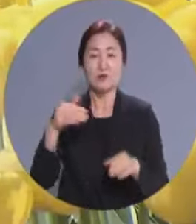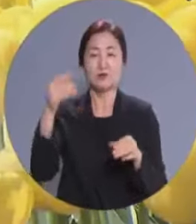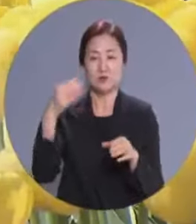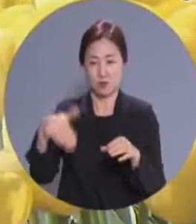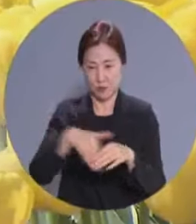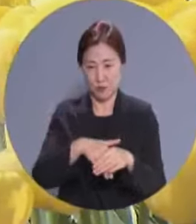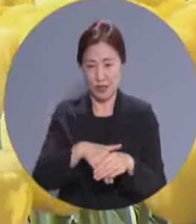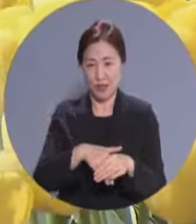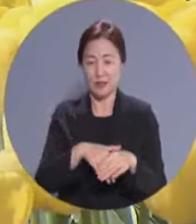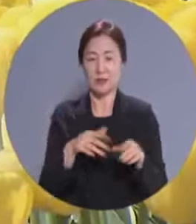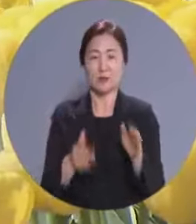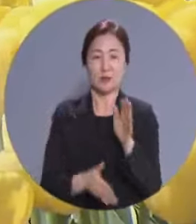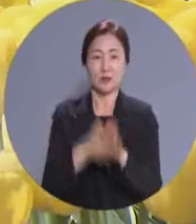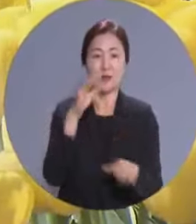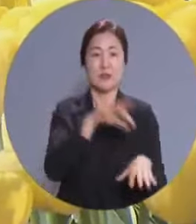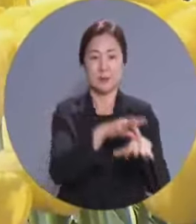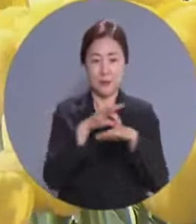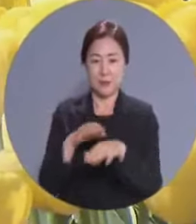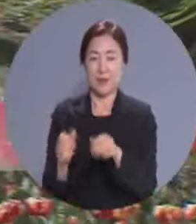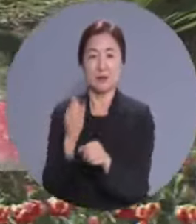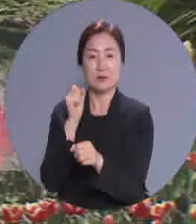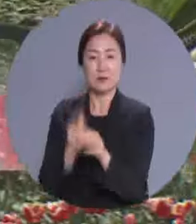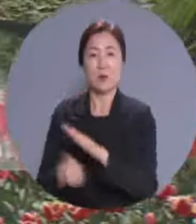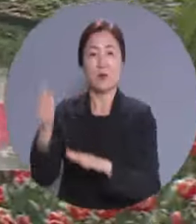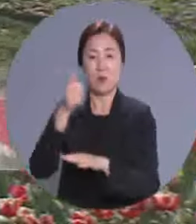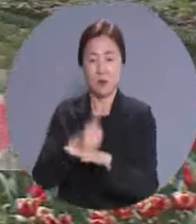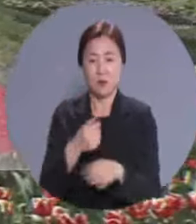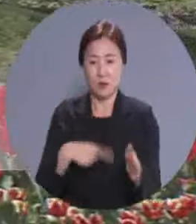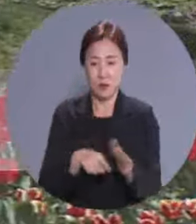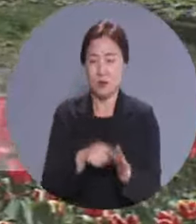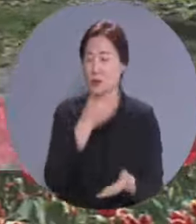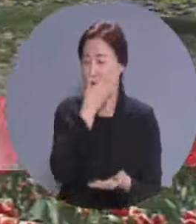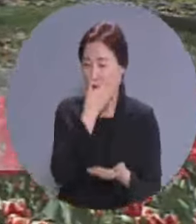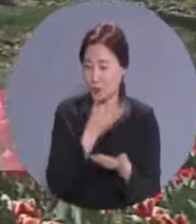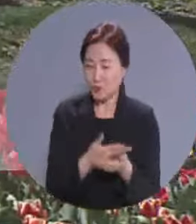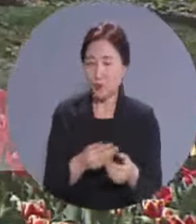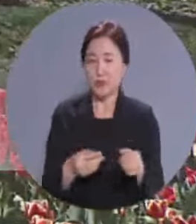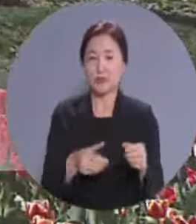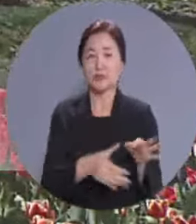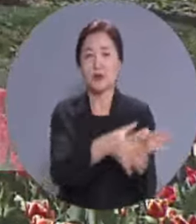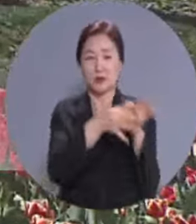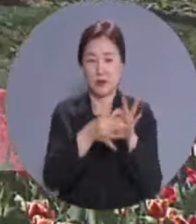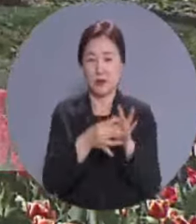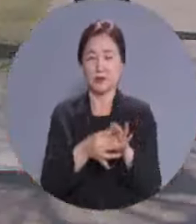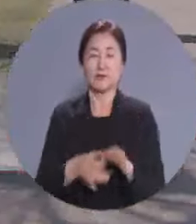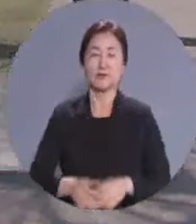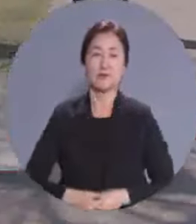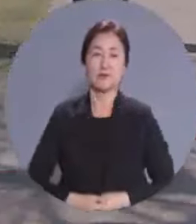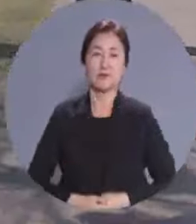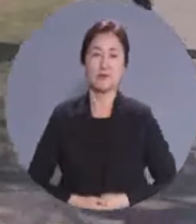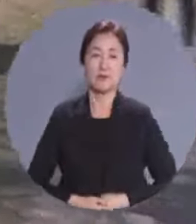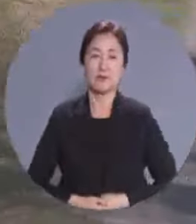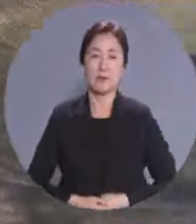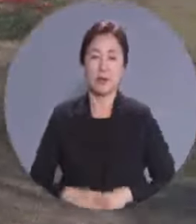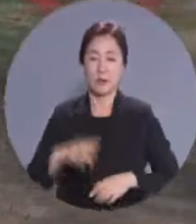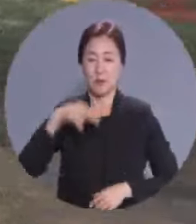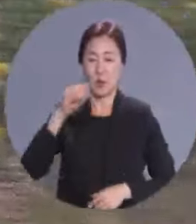가치를 도심으로까지 성공적으로 확장시켜내기 위한 중요한 연결 지점이 될 것으로 보고 있습니다.